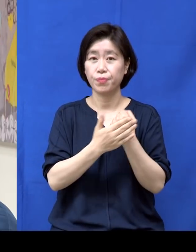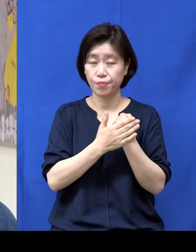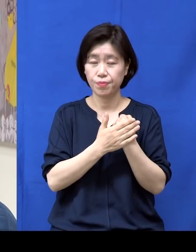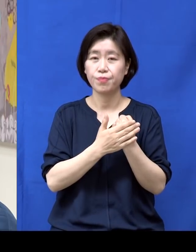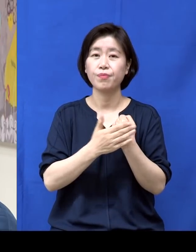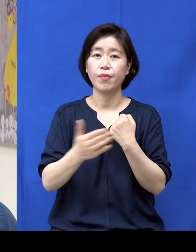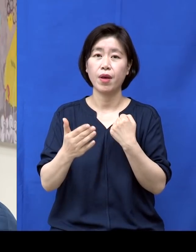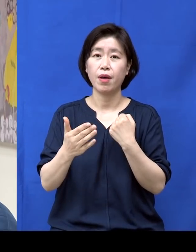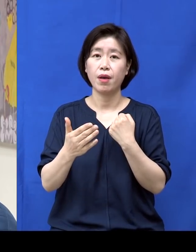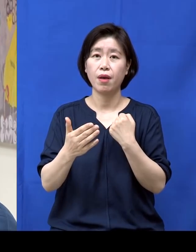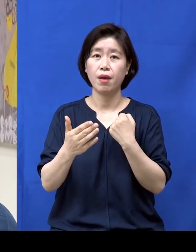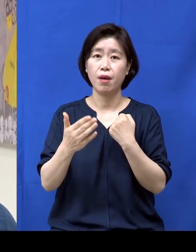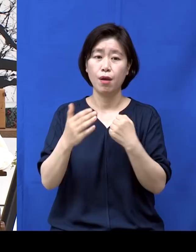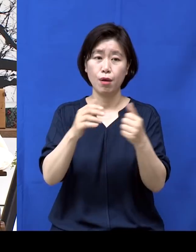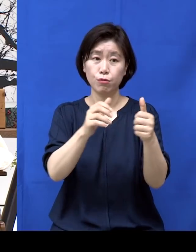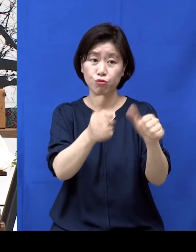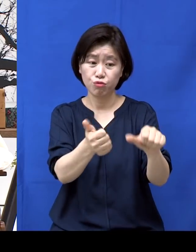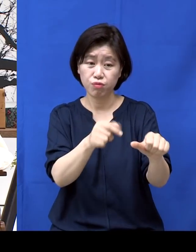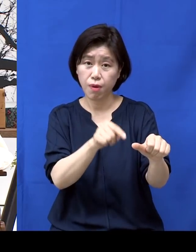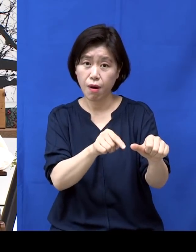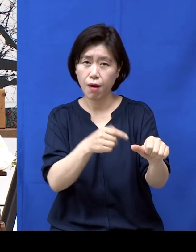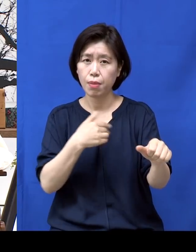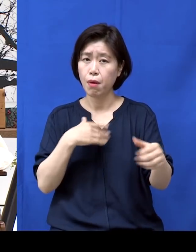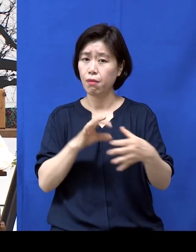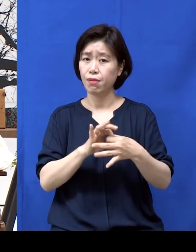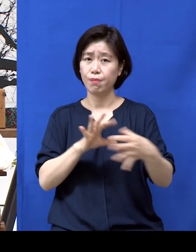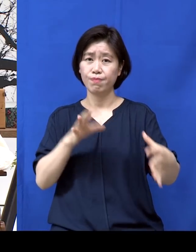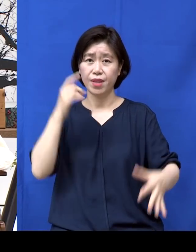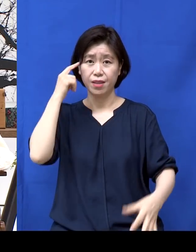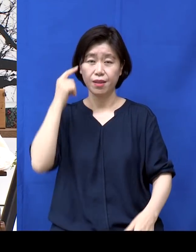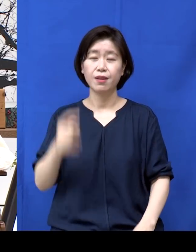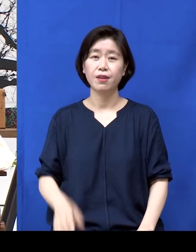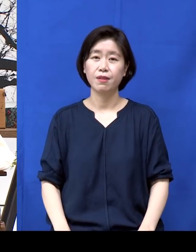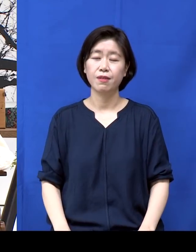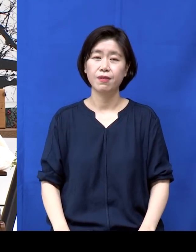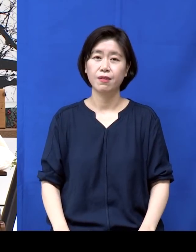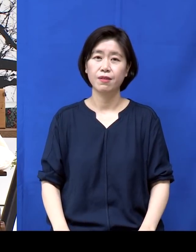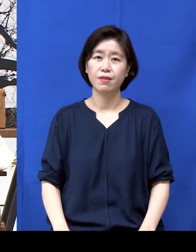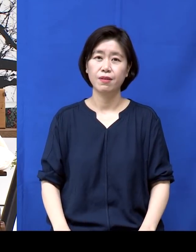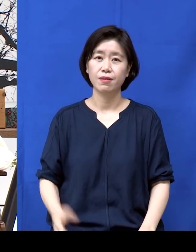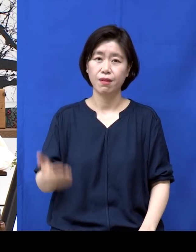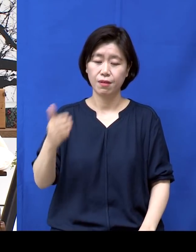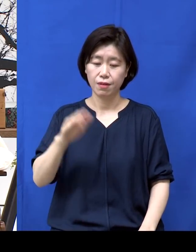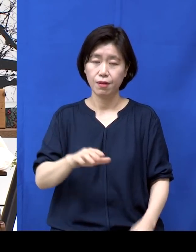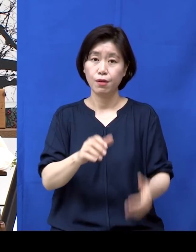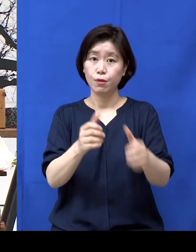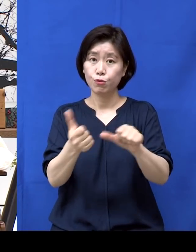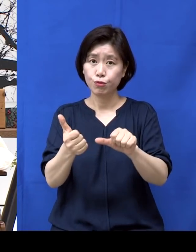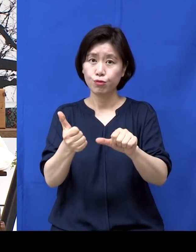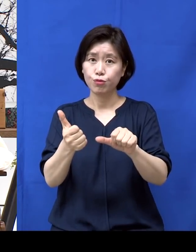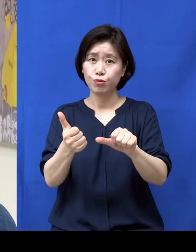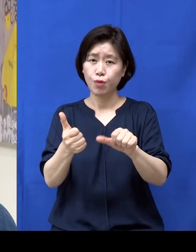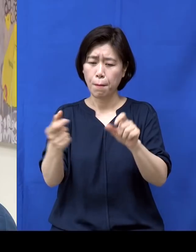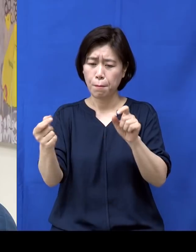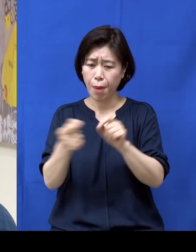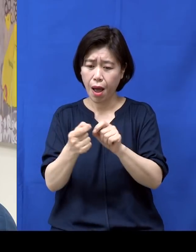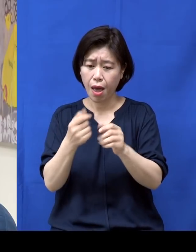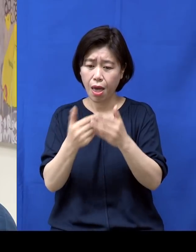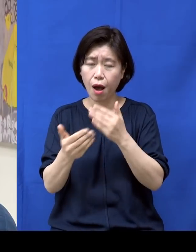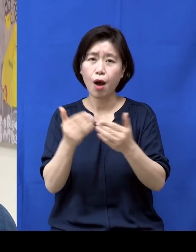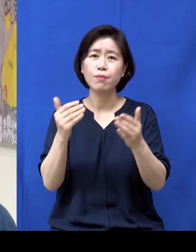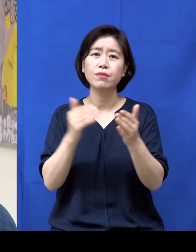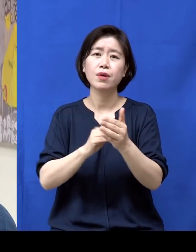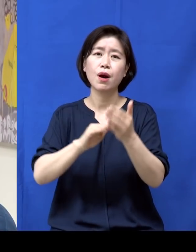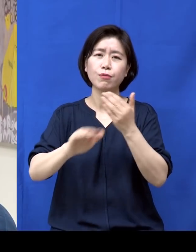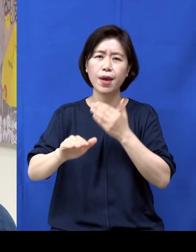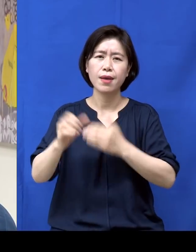네. 내 일이 아니었어요. 네. 나의 일이 아니었어요. 그런데 경험하고 난 이후의 삶을 돌이켜보면